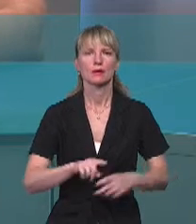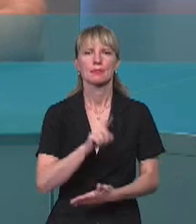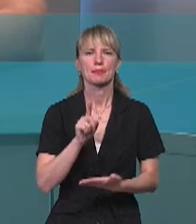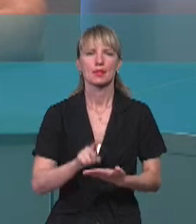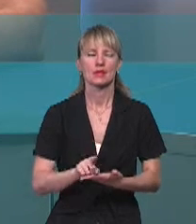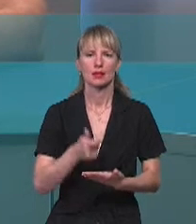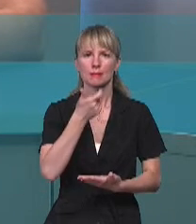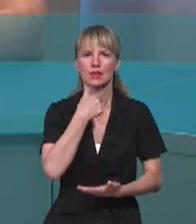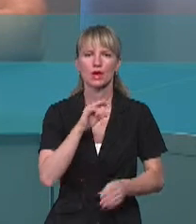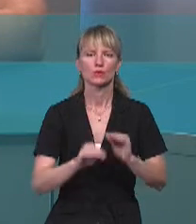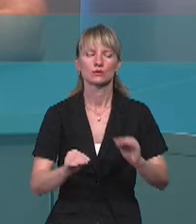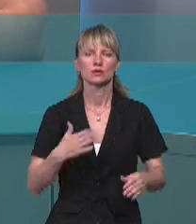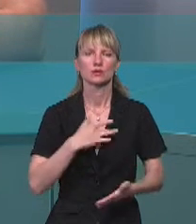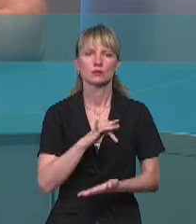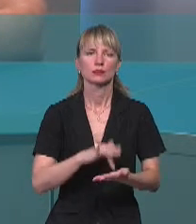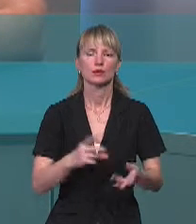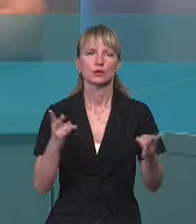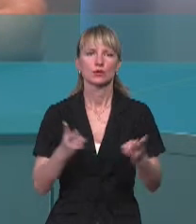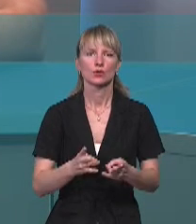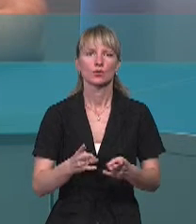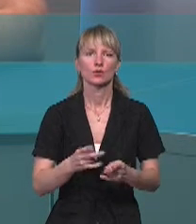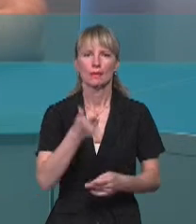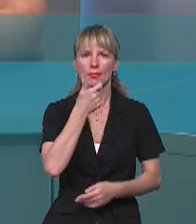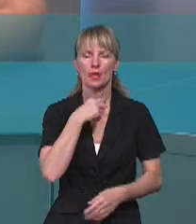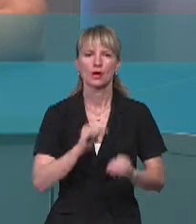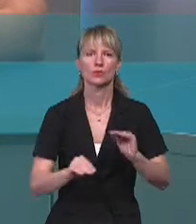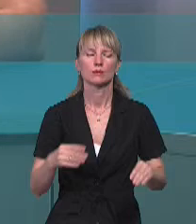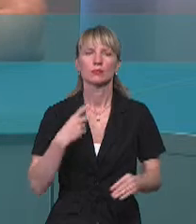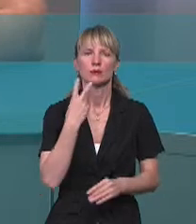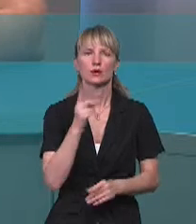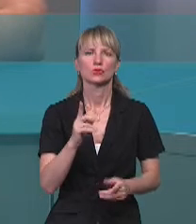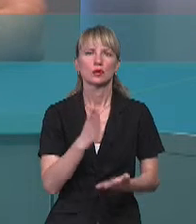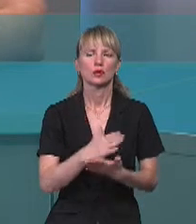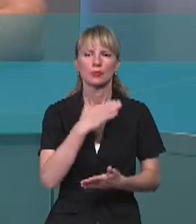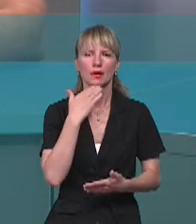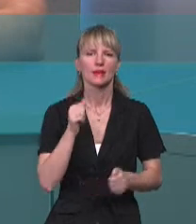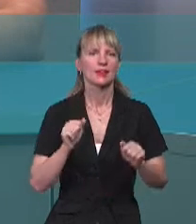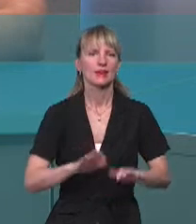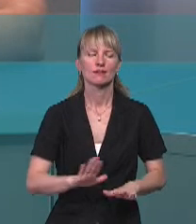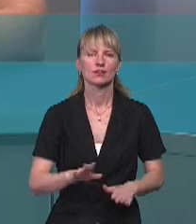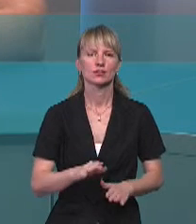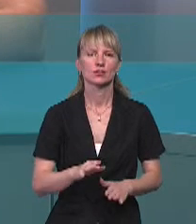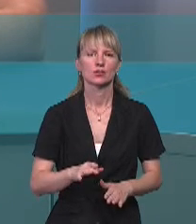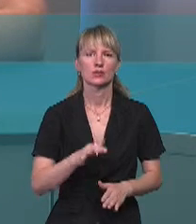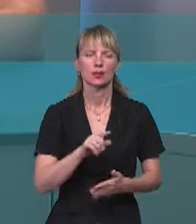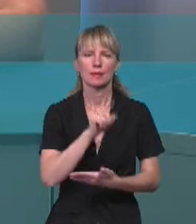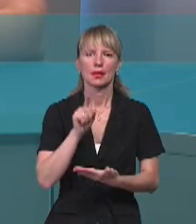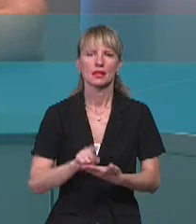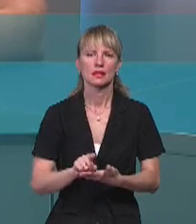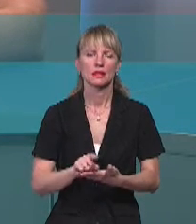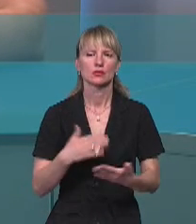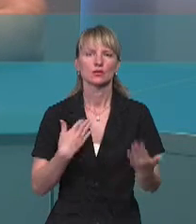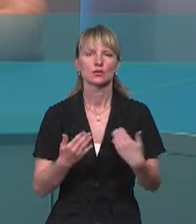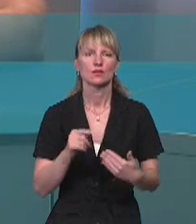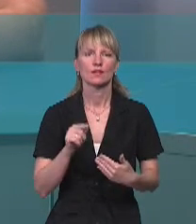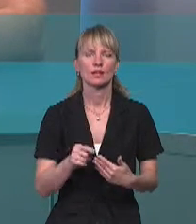питаннями з благоустрою, тому що наше місто потребує благоустрою. Ми бачимо, що є багато невирішених моментів, невирішених питань. Стосовно